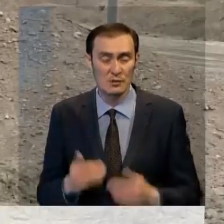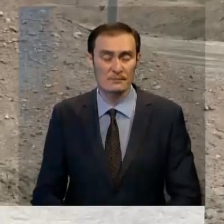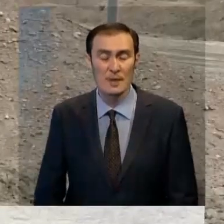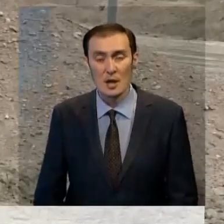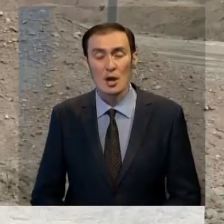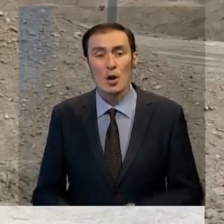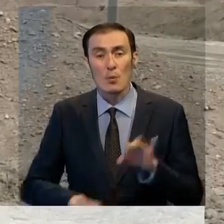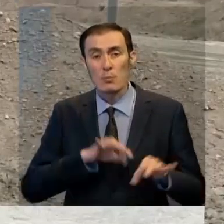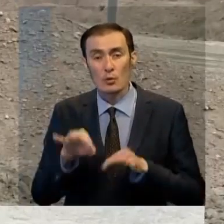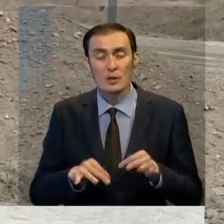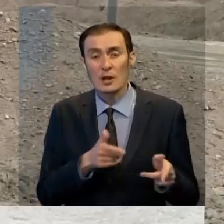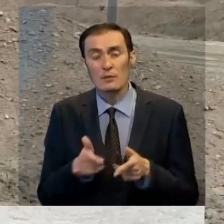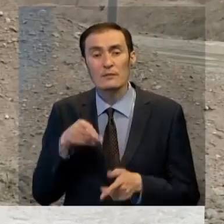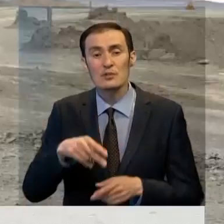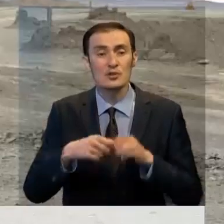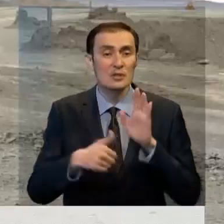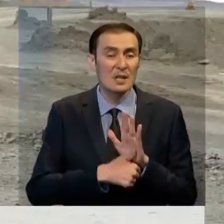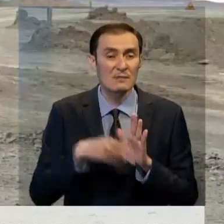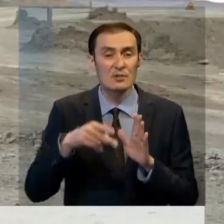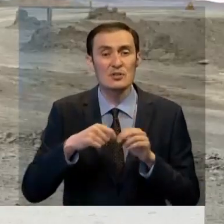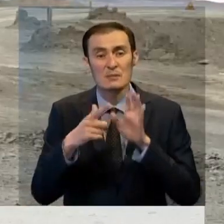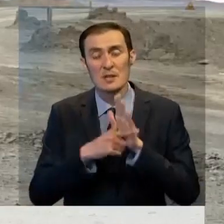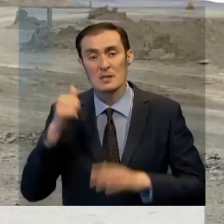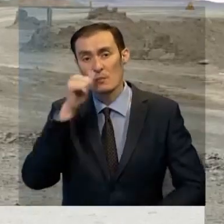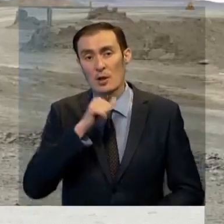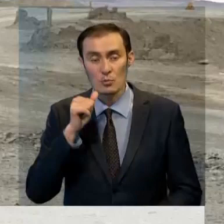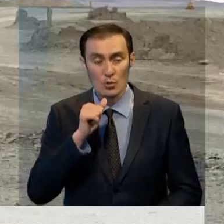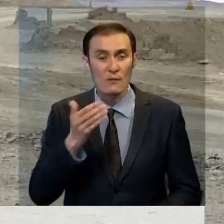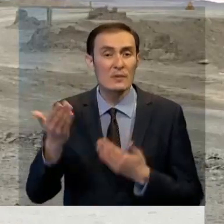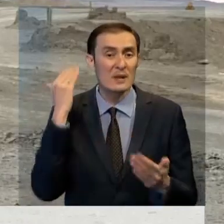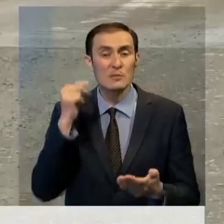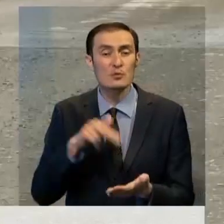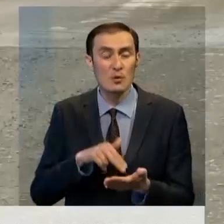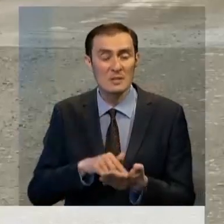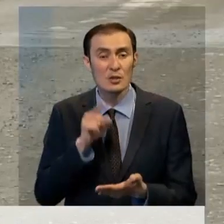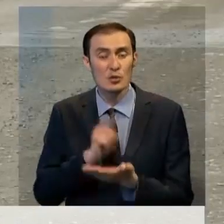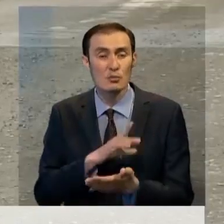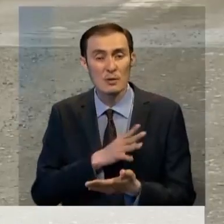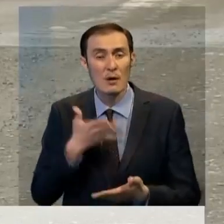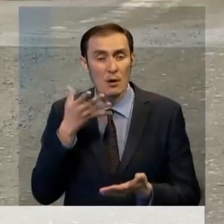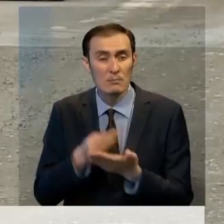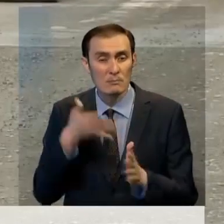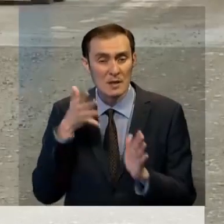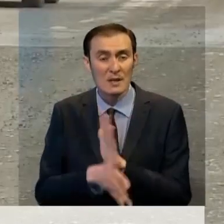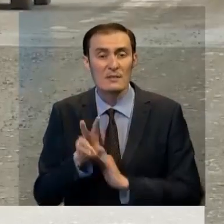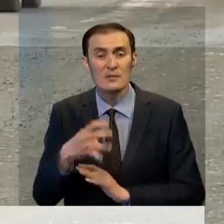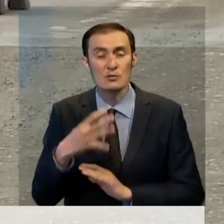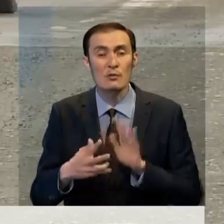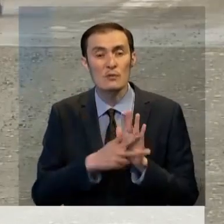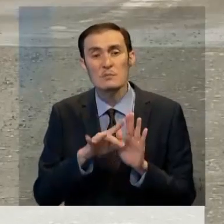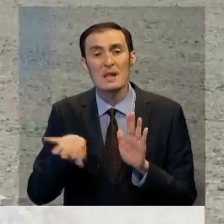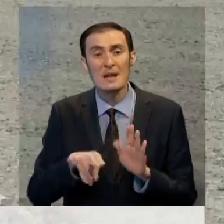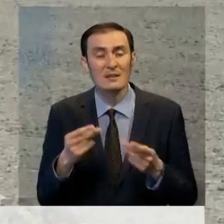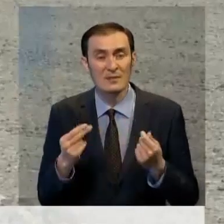Проект дороги разрабатывался в 2016-17 годах. По тем ценам строительство должно было обойтись в 248